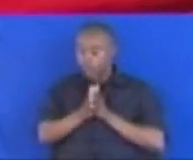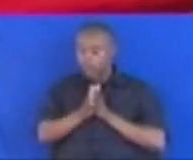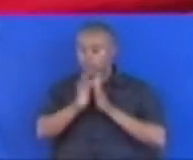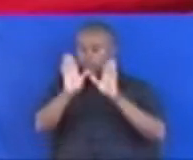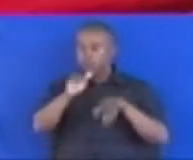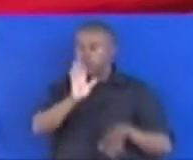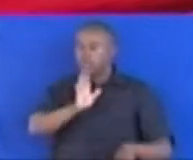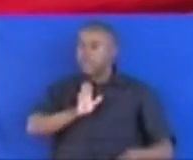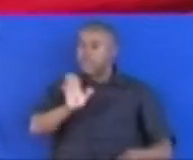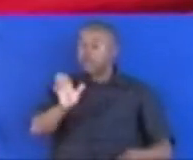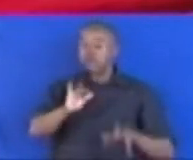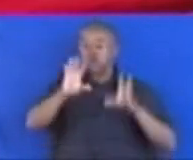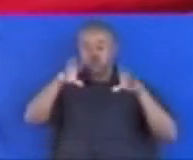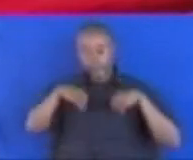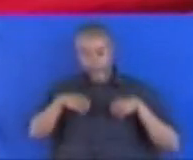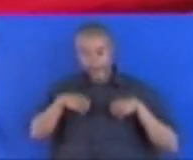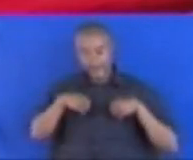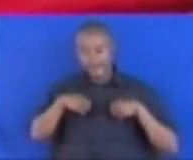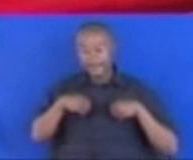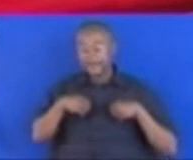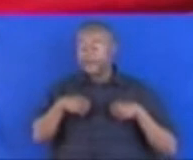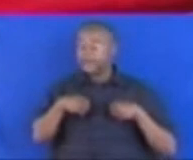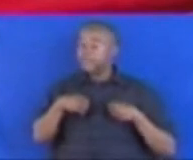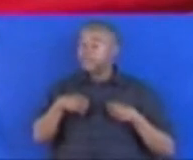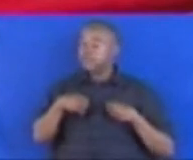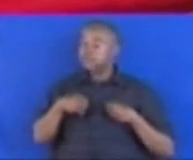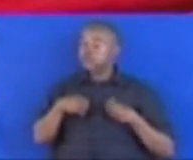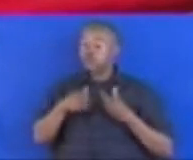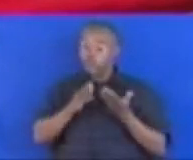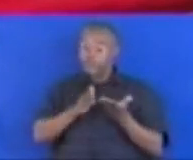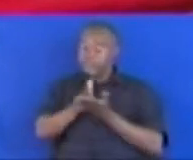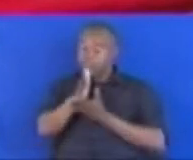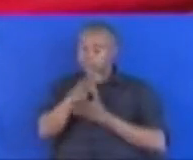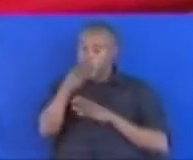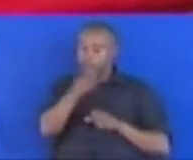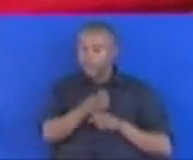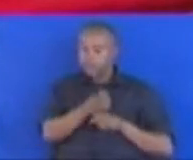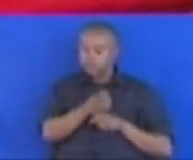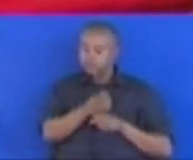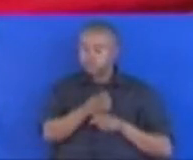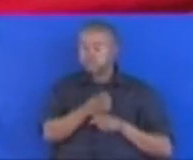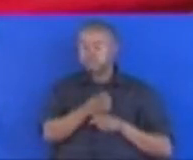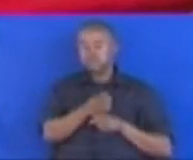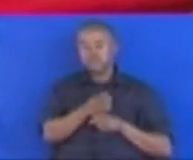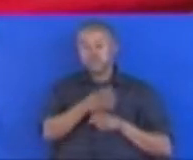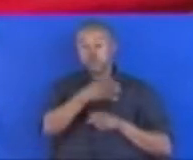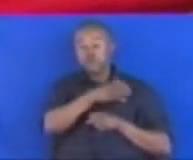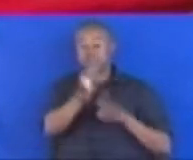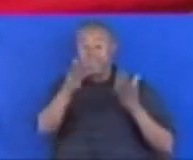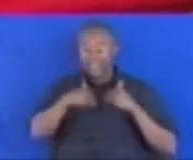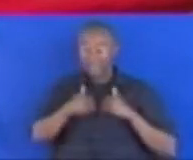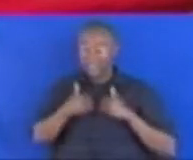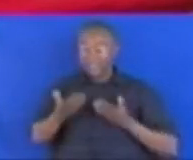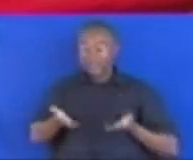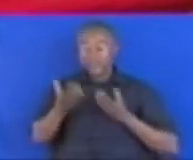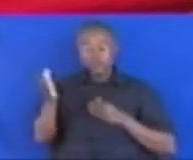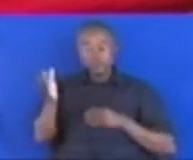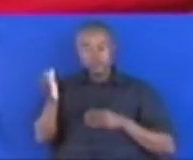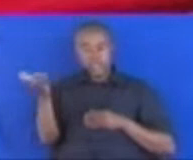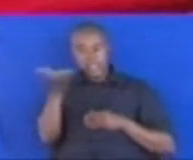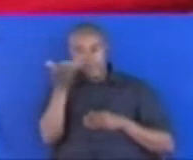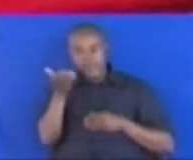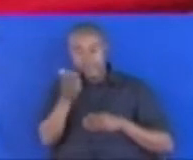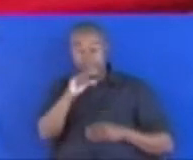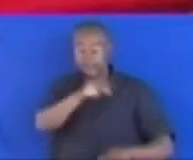tukufu likubali kuidhinisha makadirio na mapato na matumizi ya wizara ya afya, maendeleo ya jamii, jinsia, wazee na watoto, pamoja